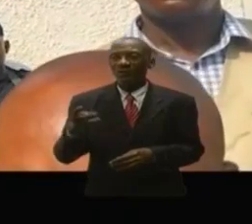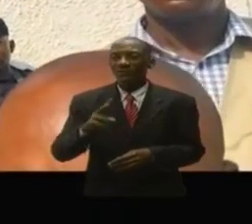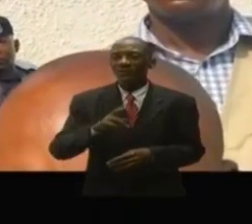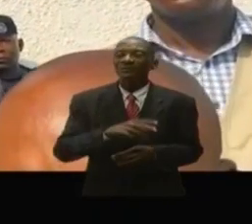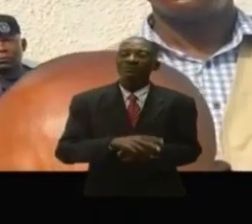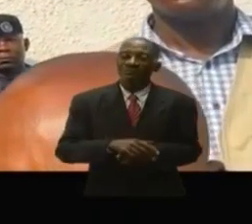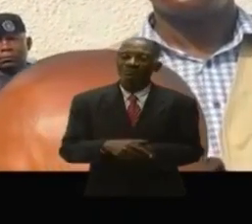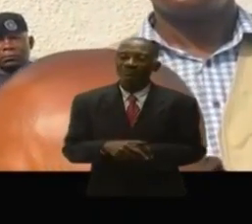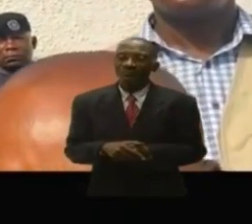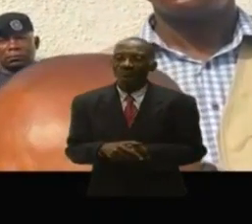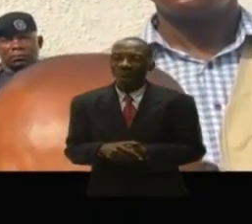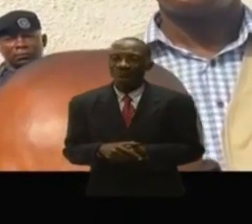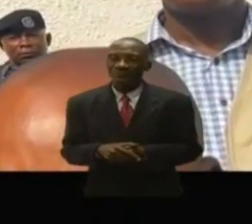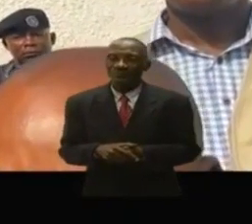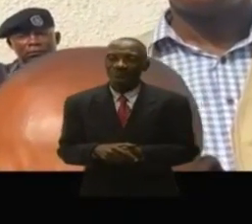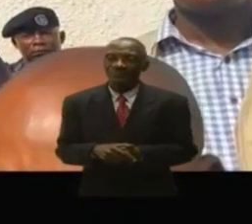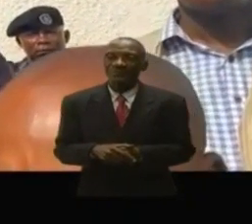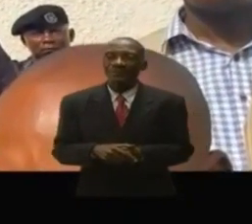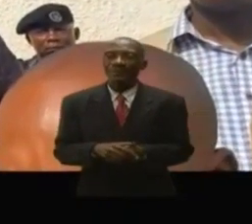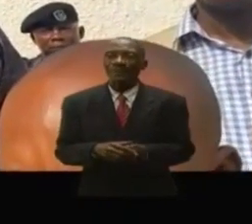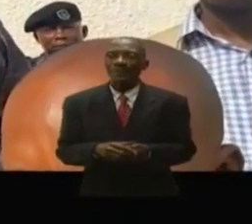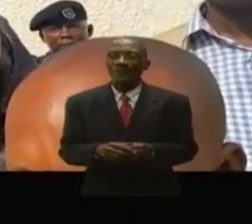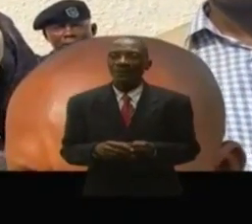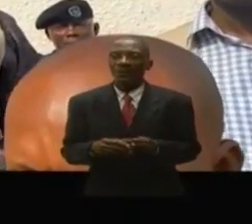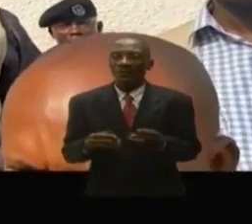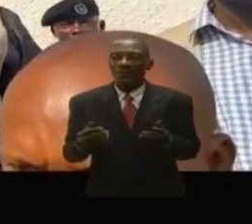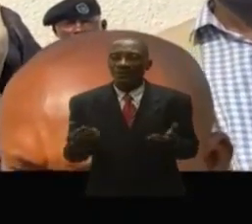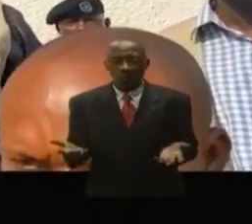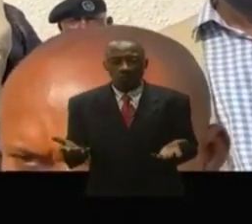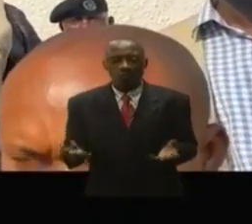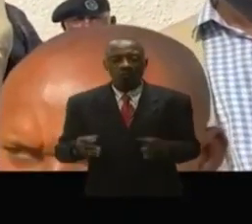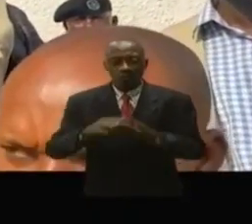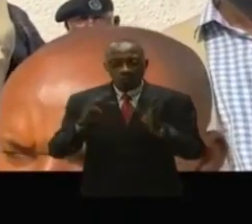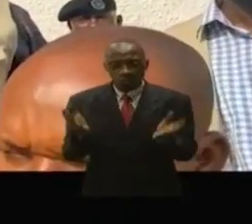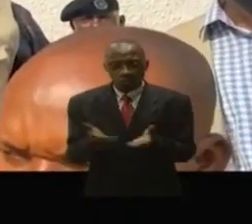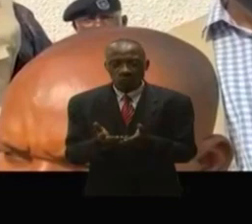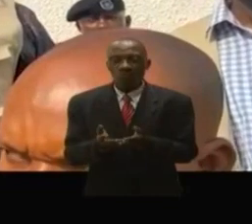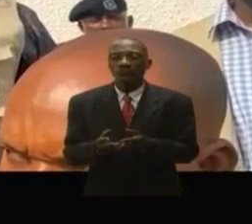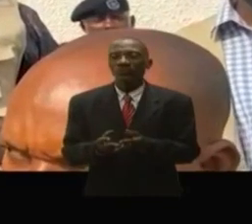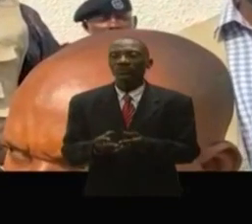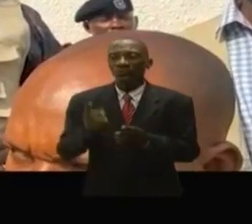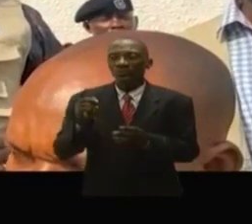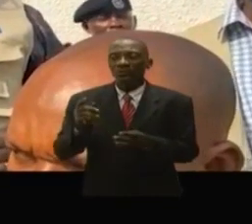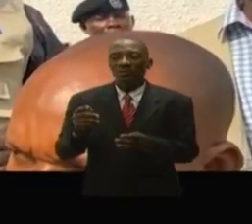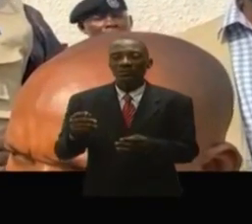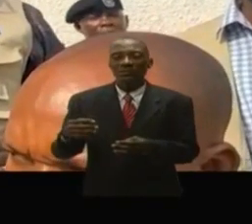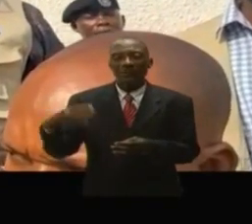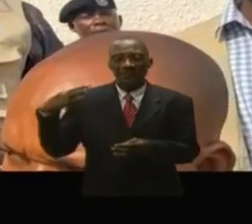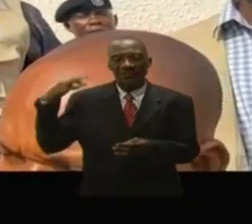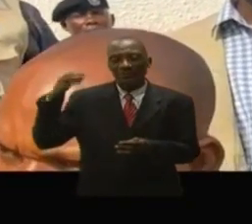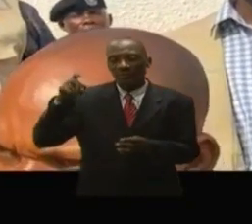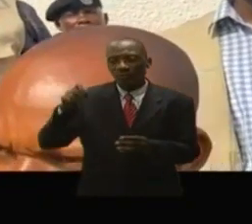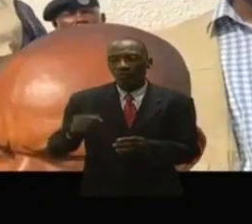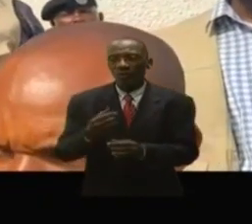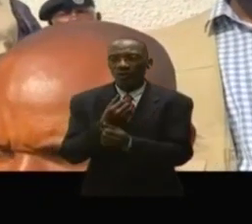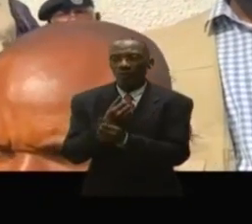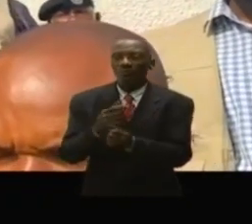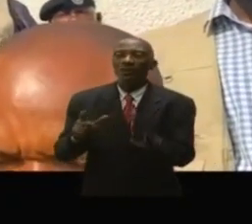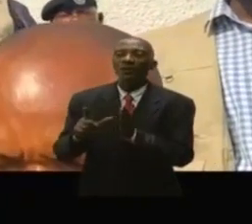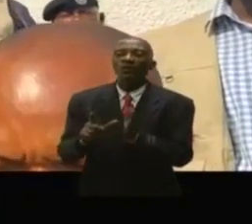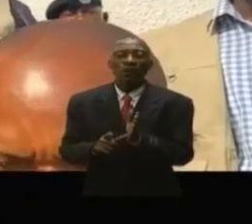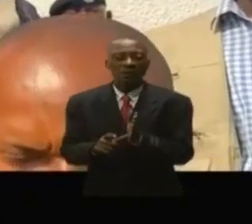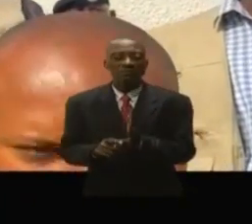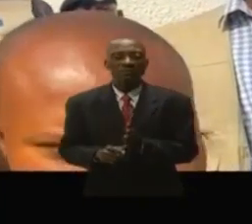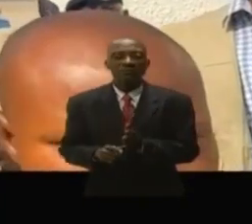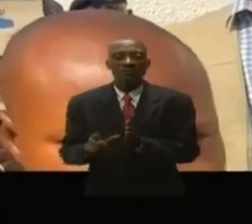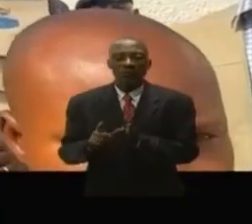niveau du BRTC de Kabea Kamwanga, nous n'avons rien reçu en termes de retrait des formulaires ou